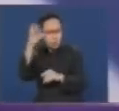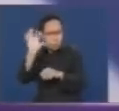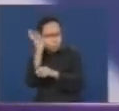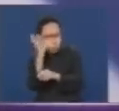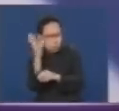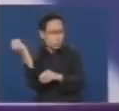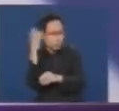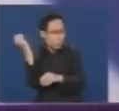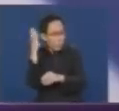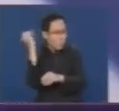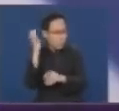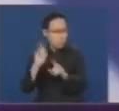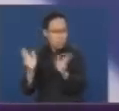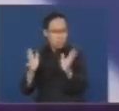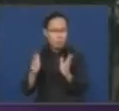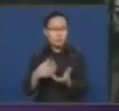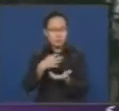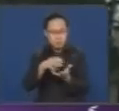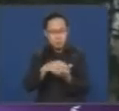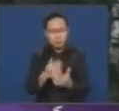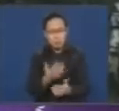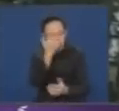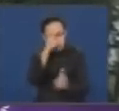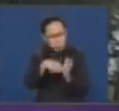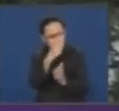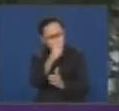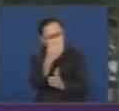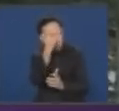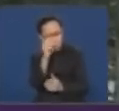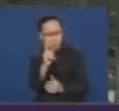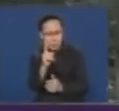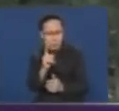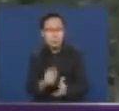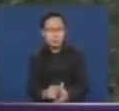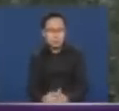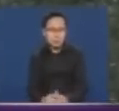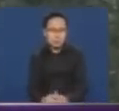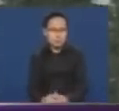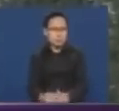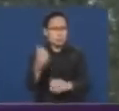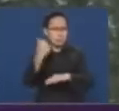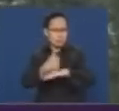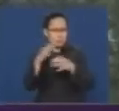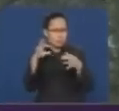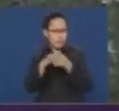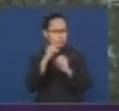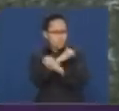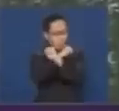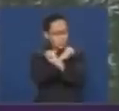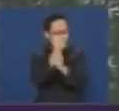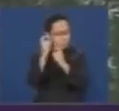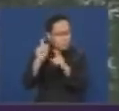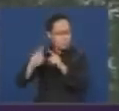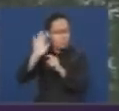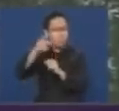หน้าที่ก็กำลังเข้าตรวจสอบค่ะนายสันจันทรวงศ์ป้องกันและบรรเทาสาธารณภัยจังหวัด